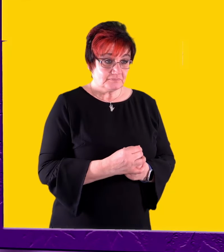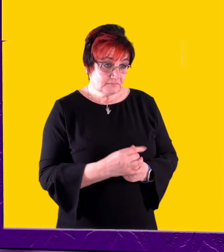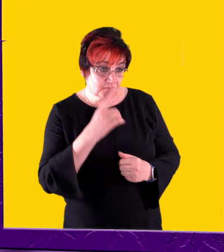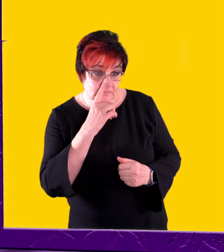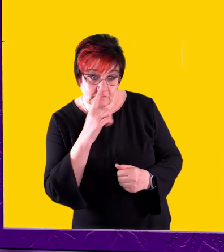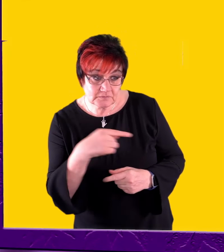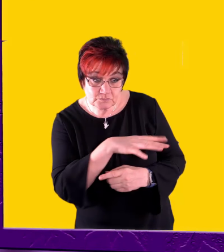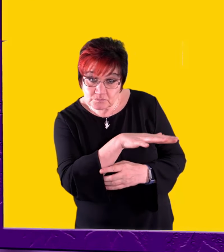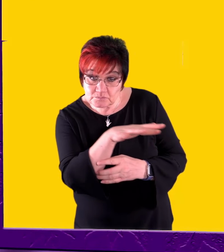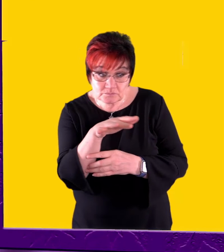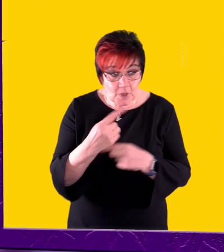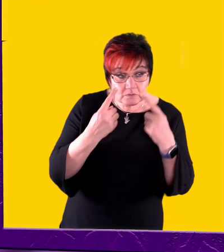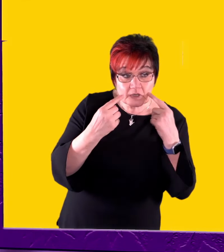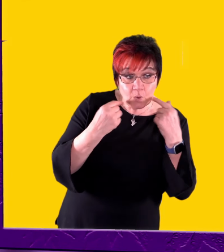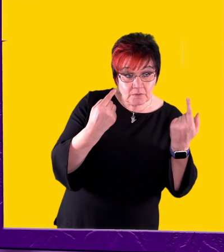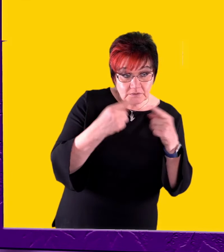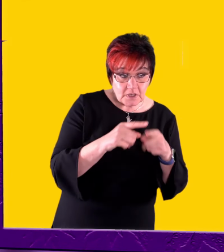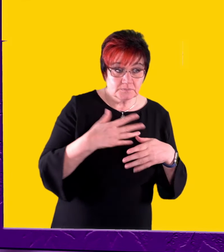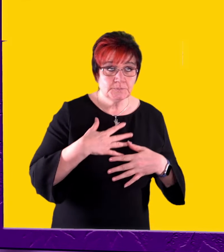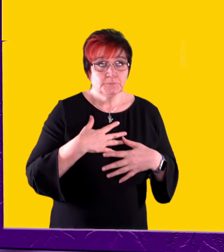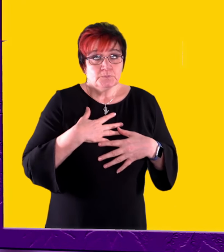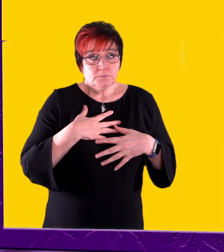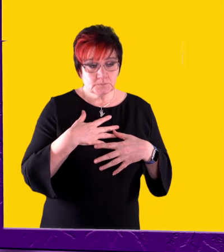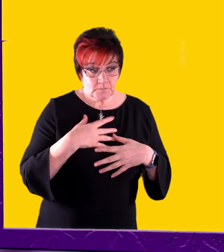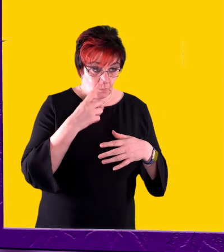Wenn du traurig bist, dann seufze doch einmal.